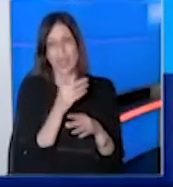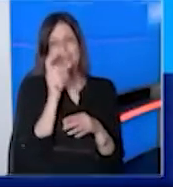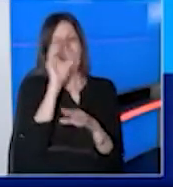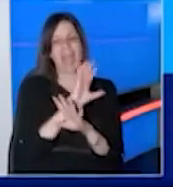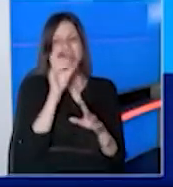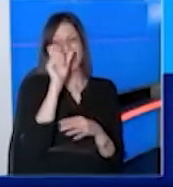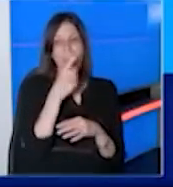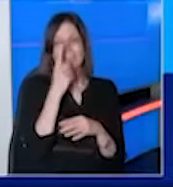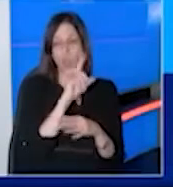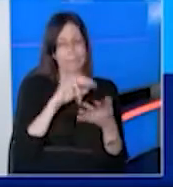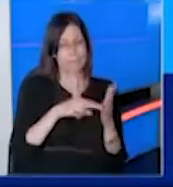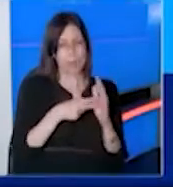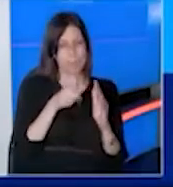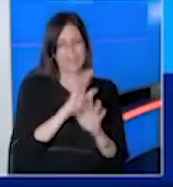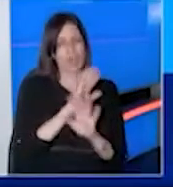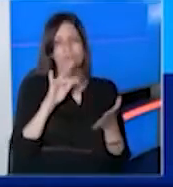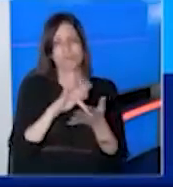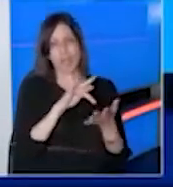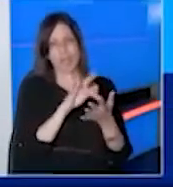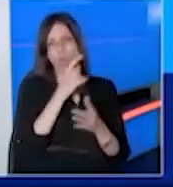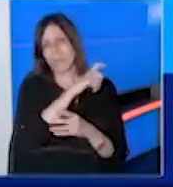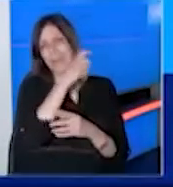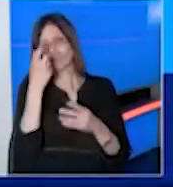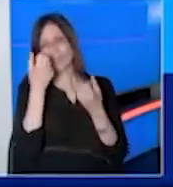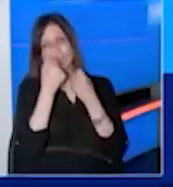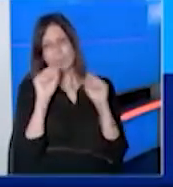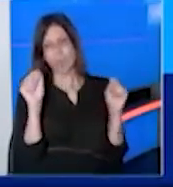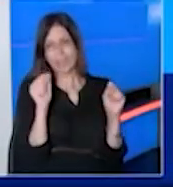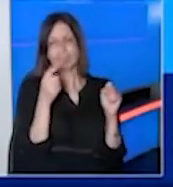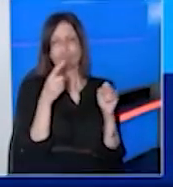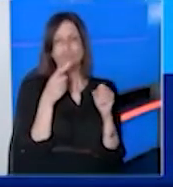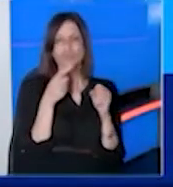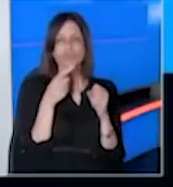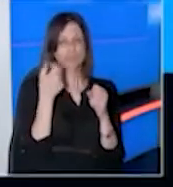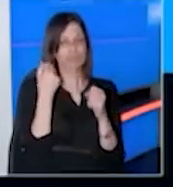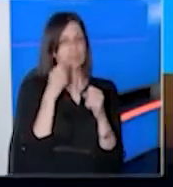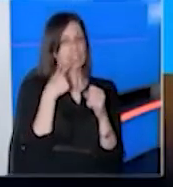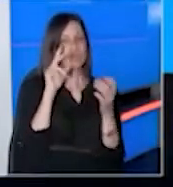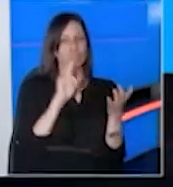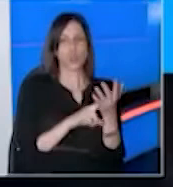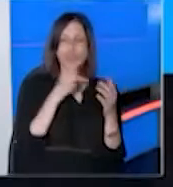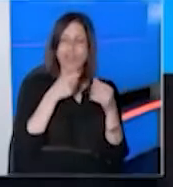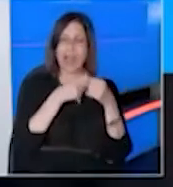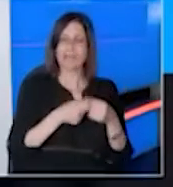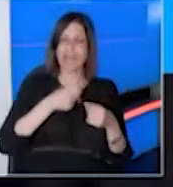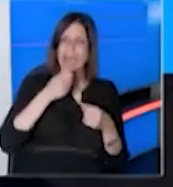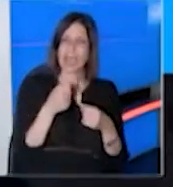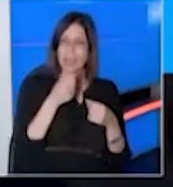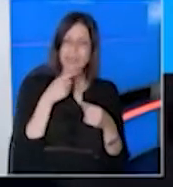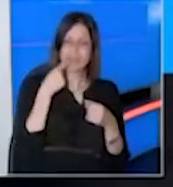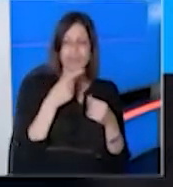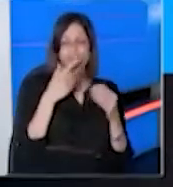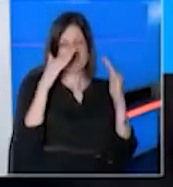אדם אחד, לא באולפן הזה ולא בשום מקום ולא בקשת הדמוקרטי ולא בשום מקום, שכופר נגד זכותו של חבר הקיבוץ לשייך את קורת